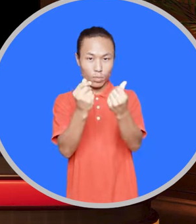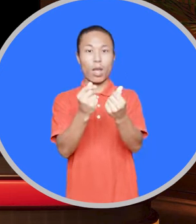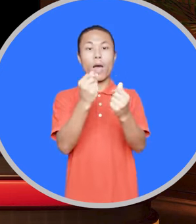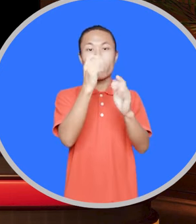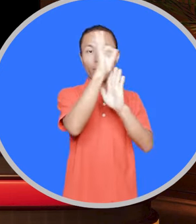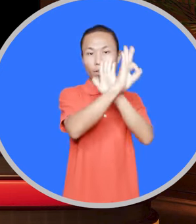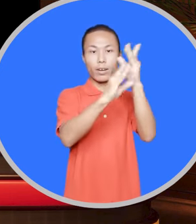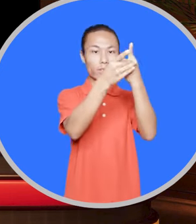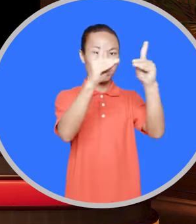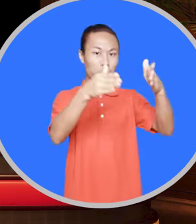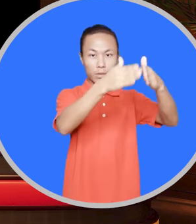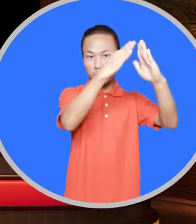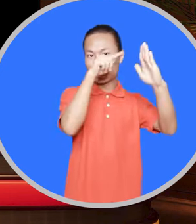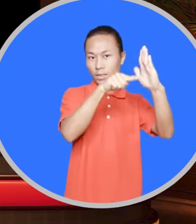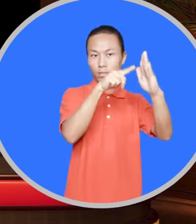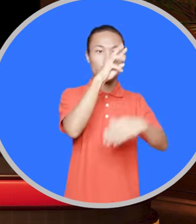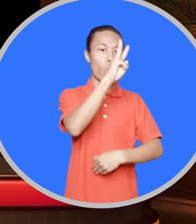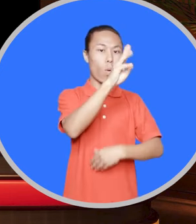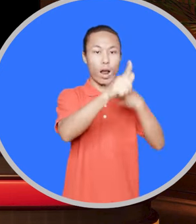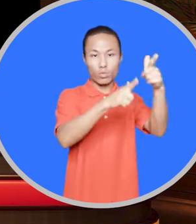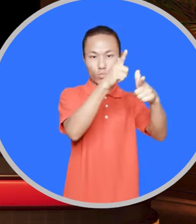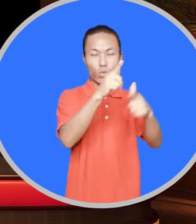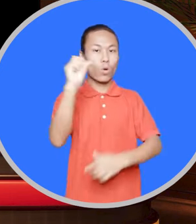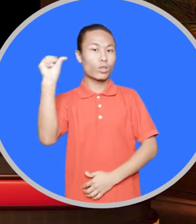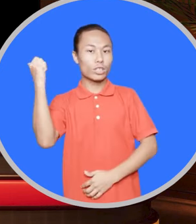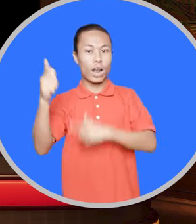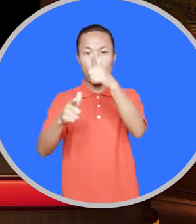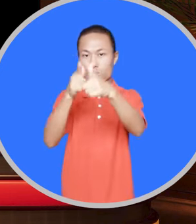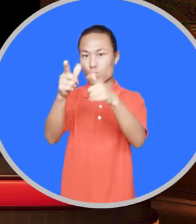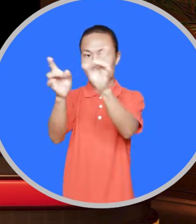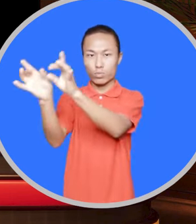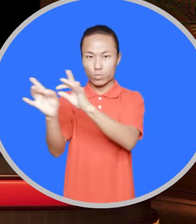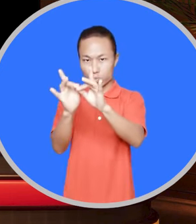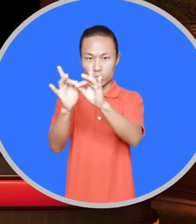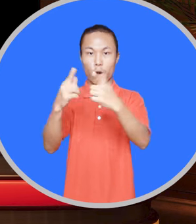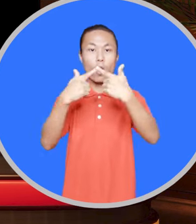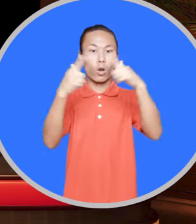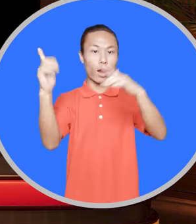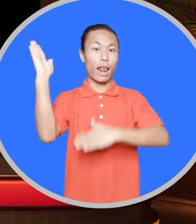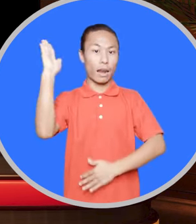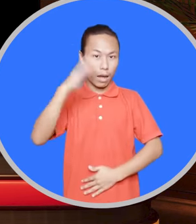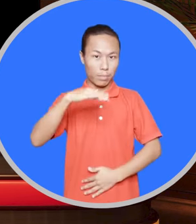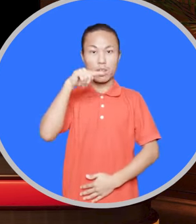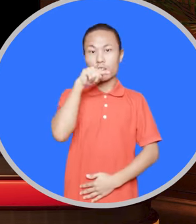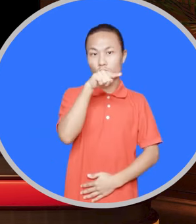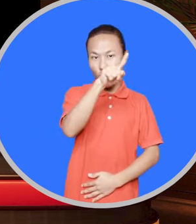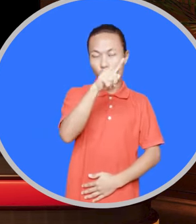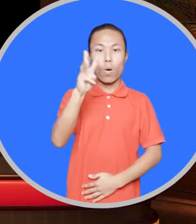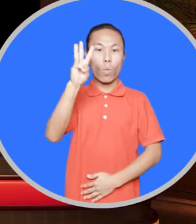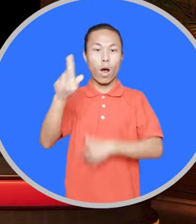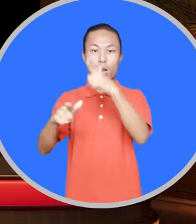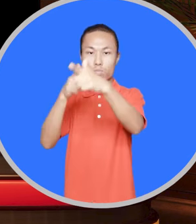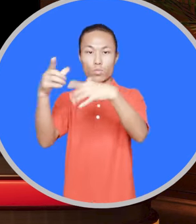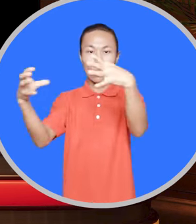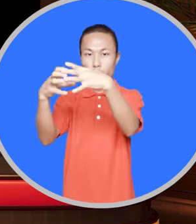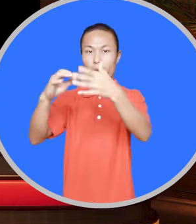တိုင်းရင်သားများအပါအဝင်ပြည်အောင်စုမြန်မာနိုင်ငံတော်အတွင်းရှိတိုင်းရင်သားပြည်သူများလိုလားတဲ့အမျိုးသားတန်းတူညီမျှမှုပြ